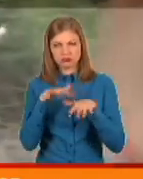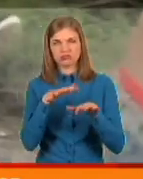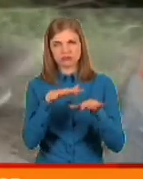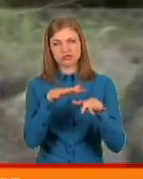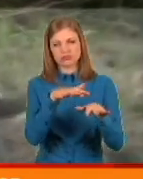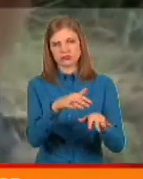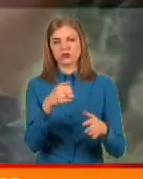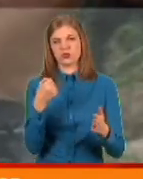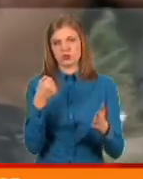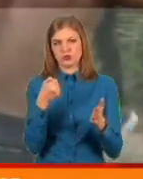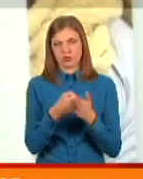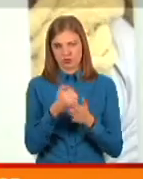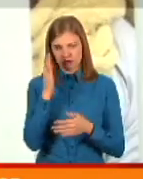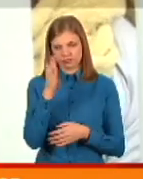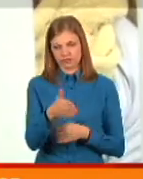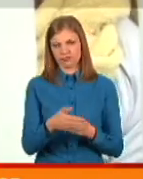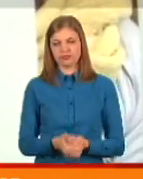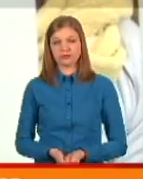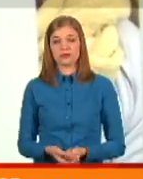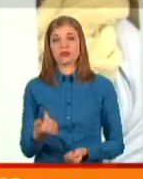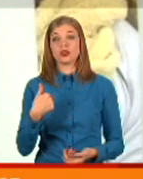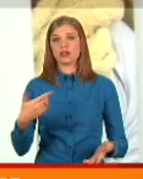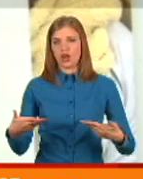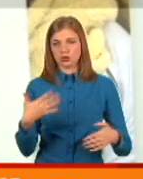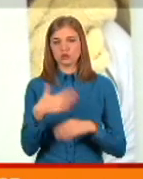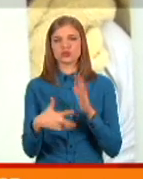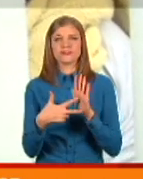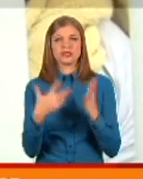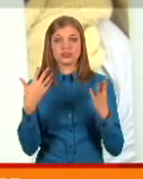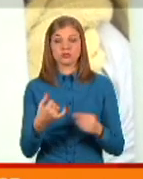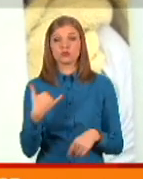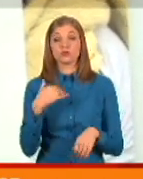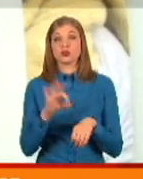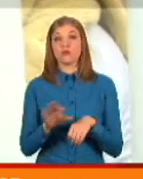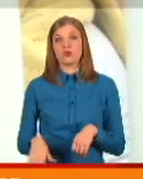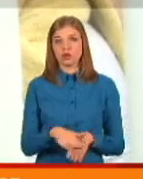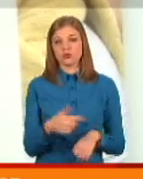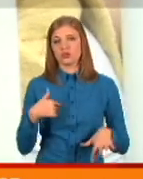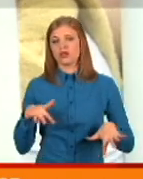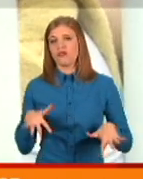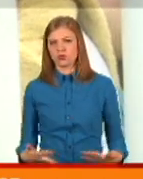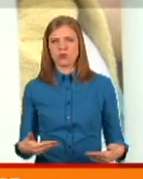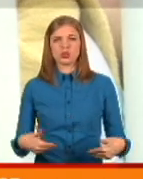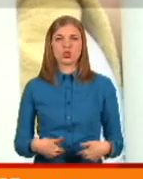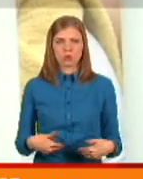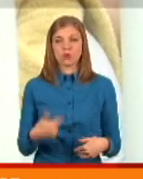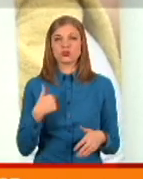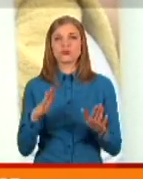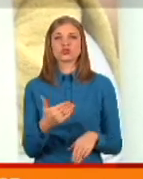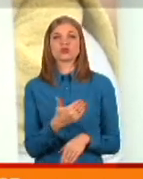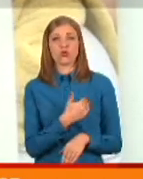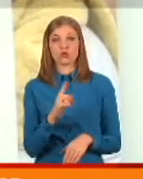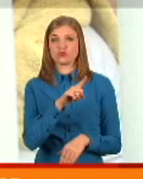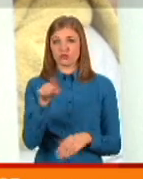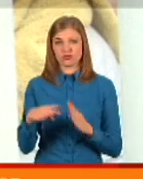за кілометром плине вперед. Я йду вже 8 днів, у мене болять ноги, я втомлений та голодний. Ми лише хочемо,